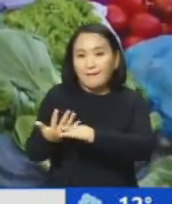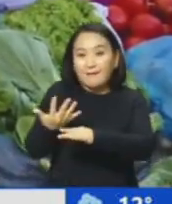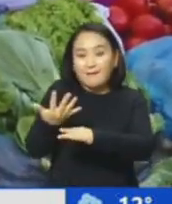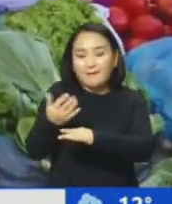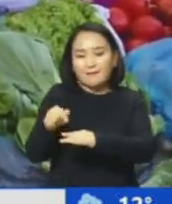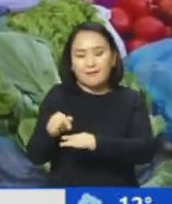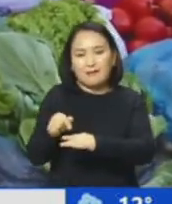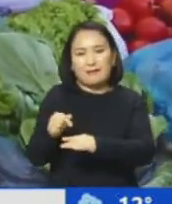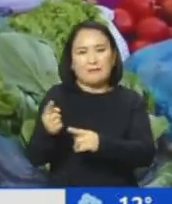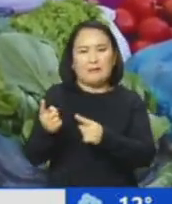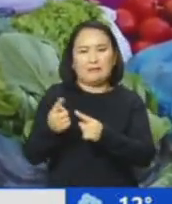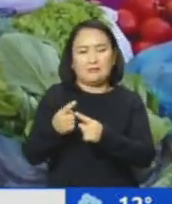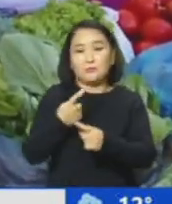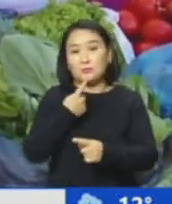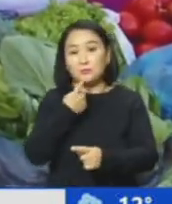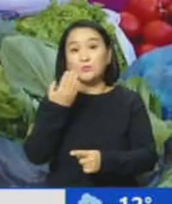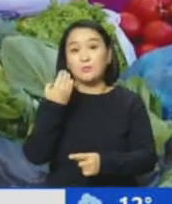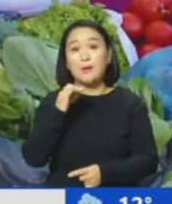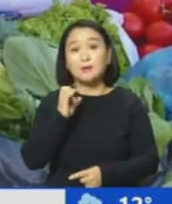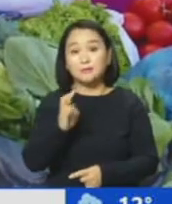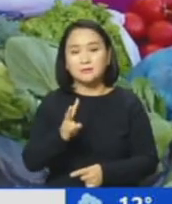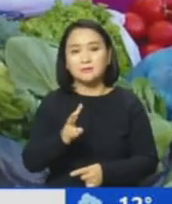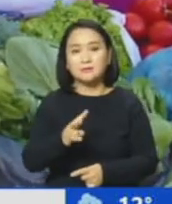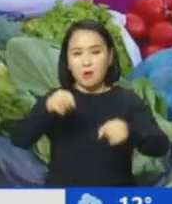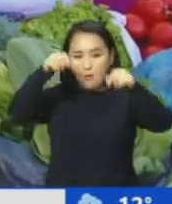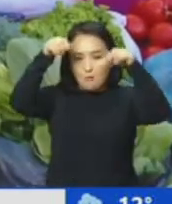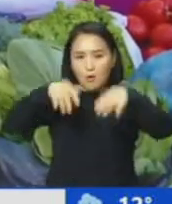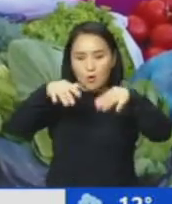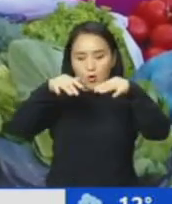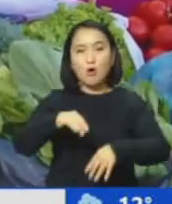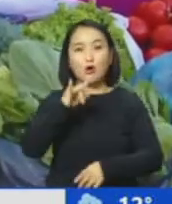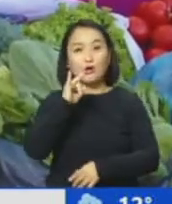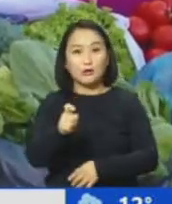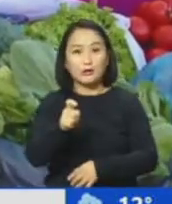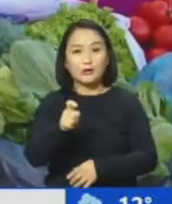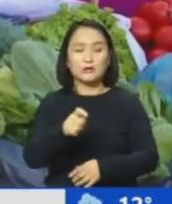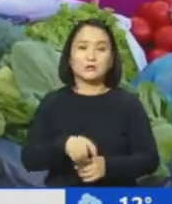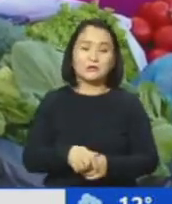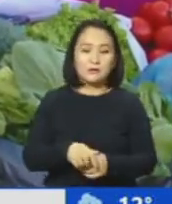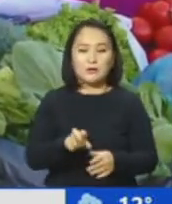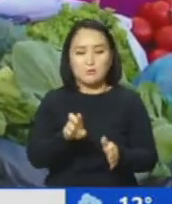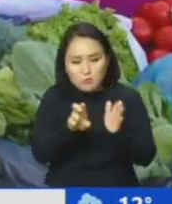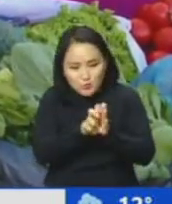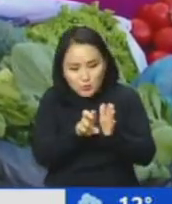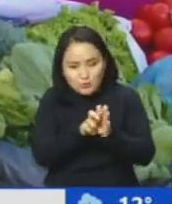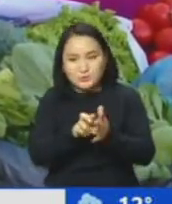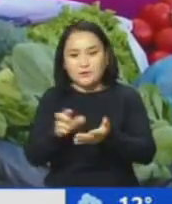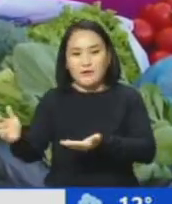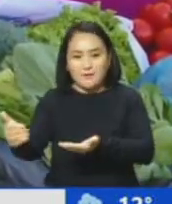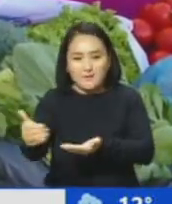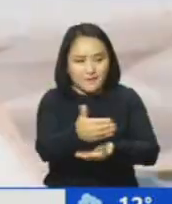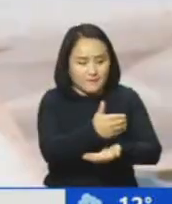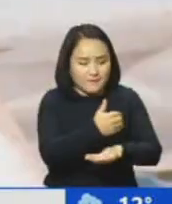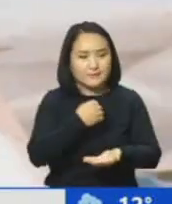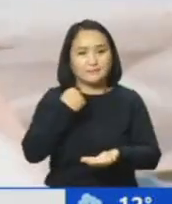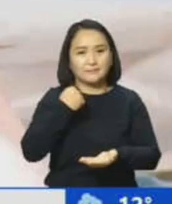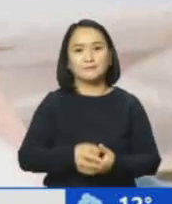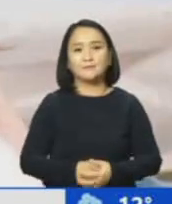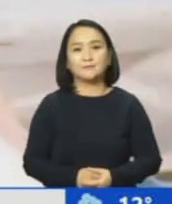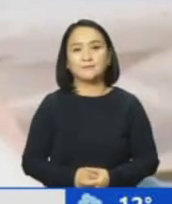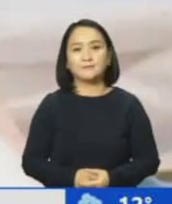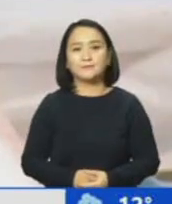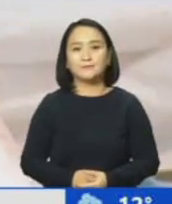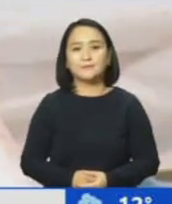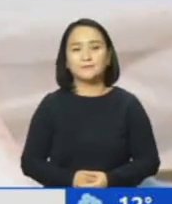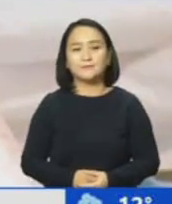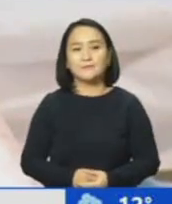дээ. Гэтэл одоо ерөнхийдөө бороо хур ихтэй ер нь тэгээд яг болцооныхан хэрээр л хурааж ер нь олж чадараа. Ус